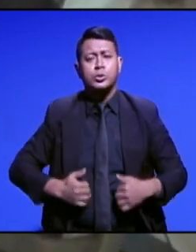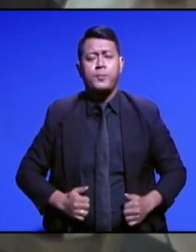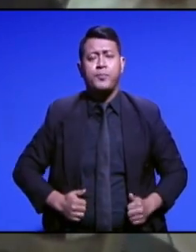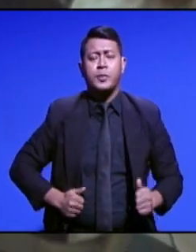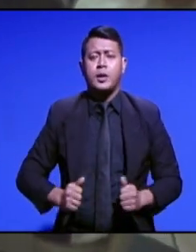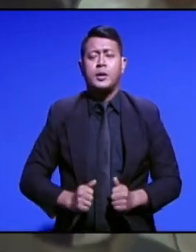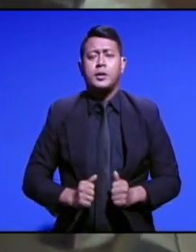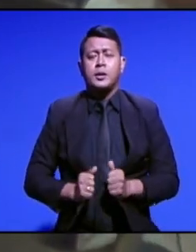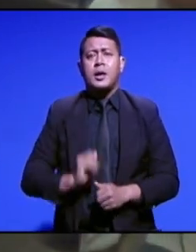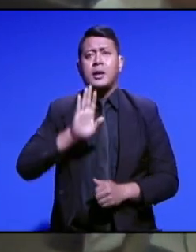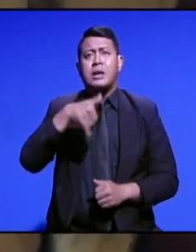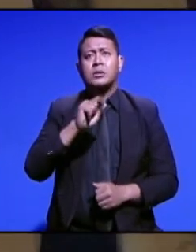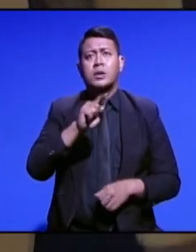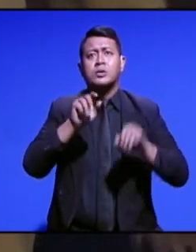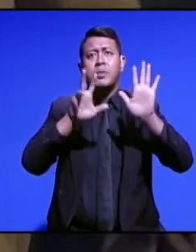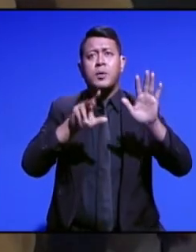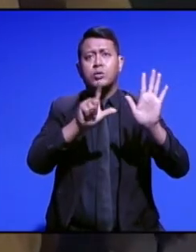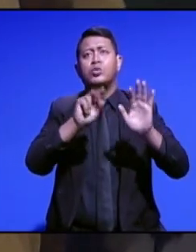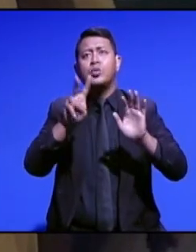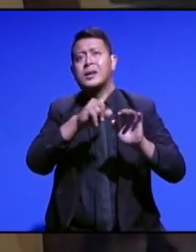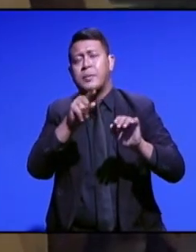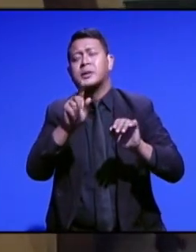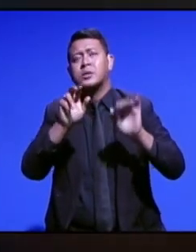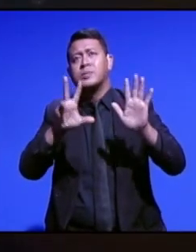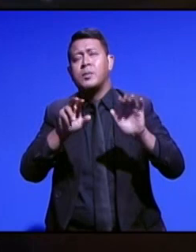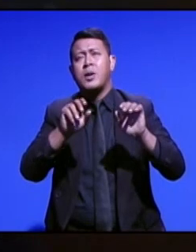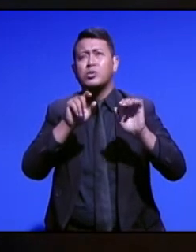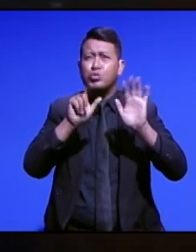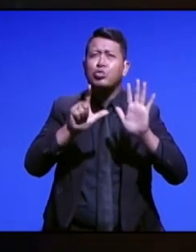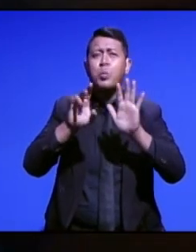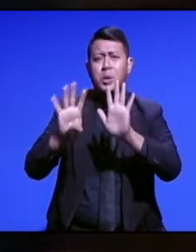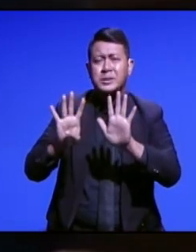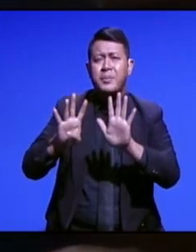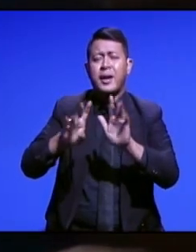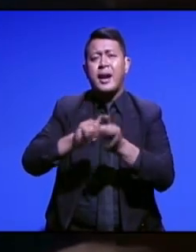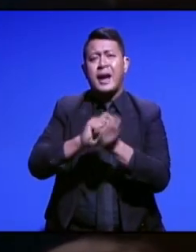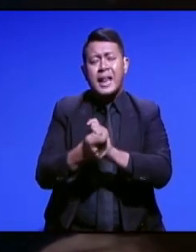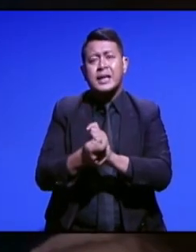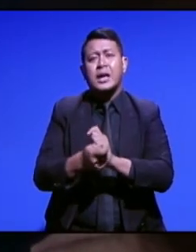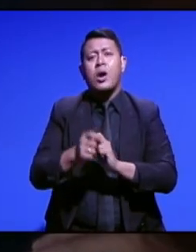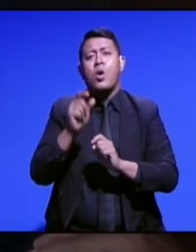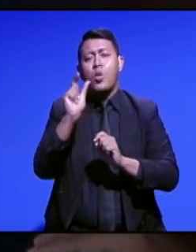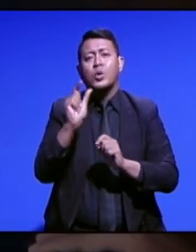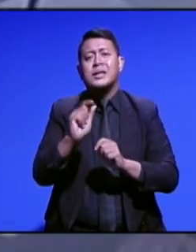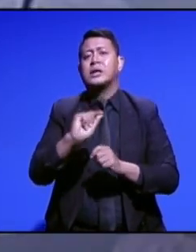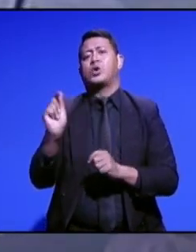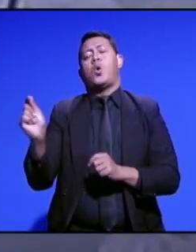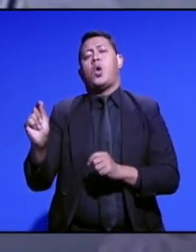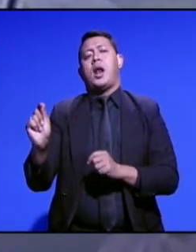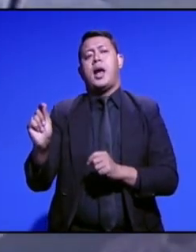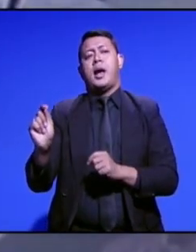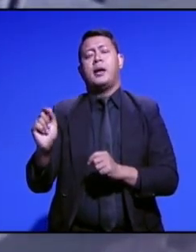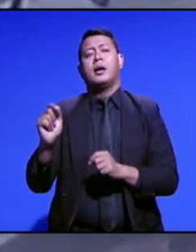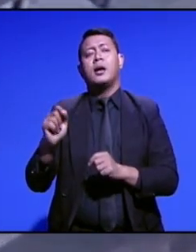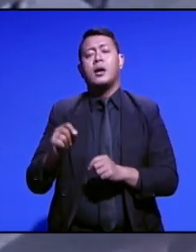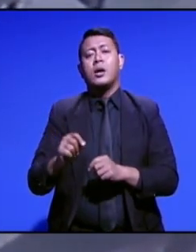Di periode ketiga tahun 1972 hingga 1979, ujian negara berganti nama menjadi ujian sekolah. Di periode